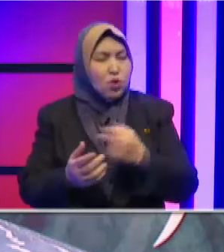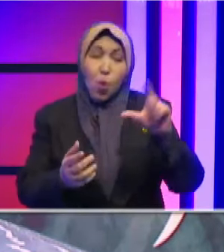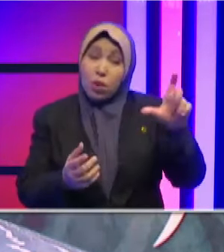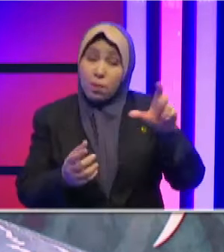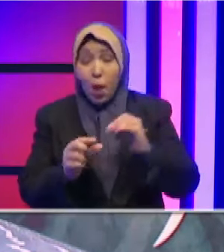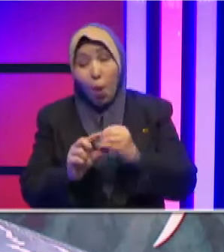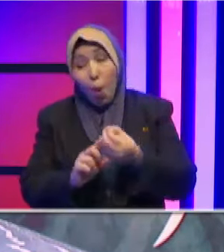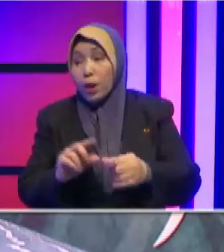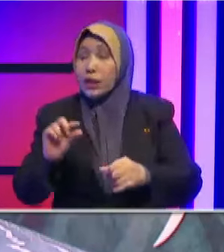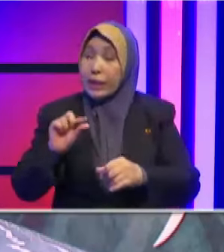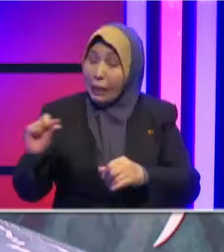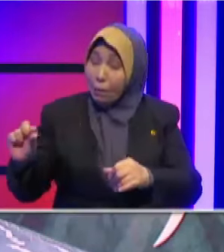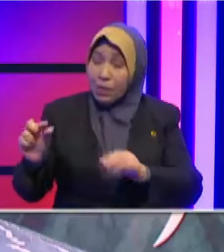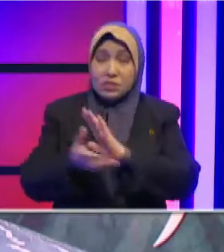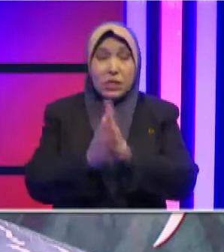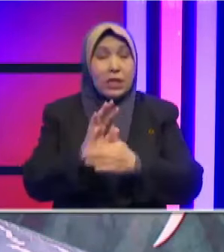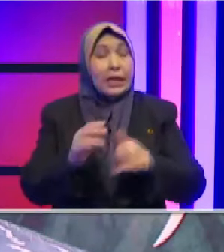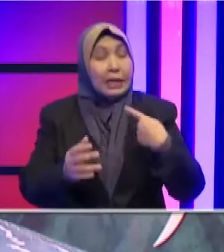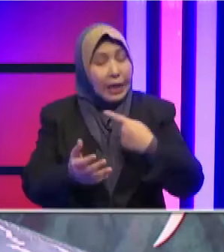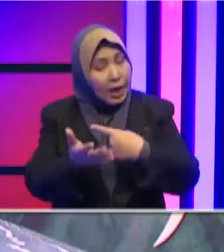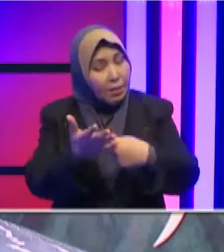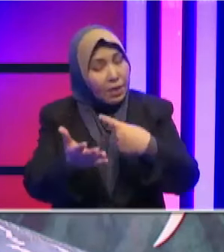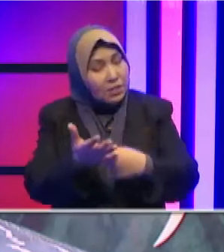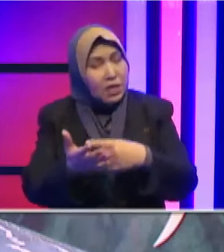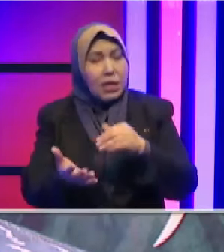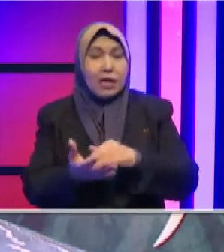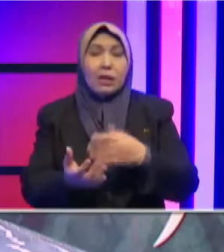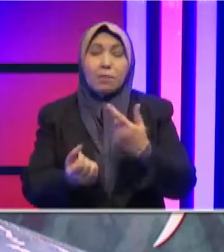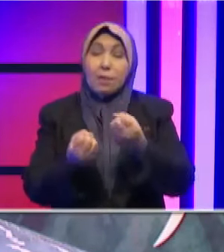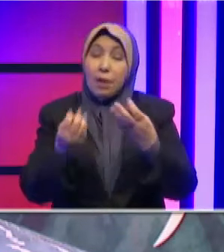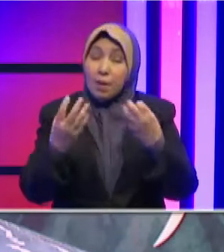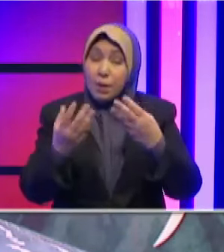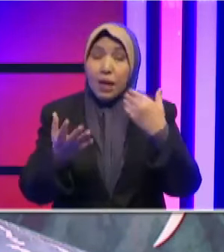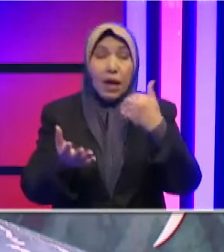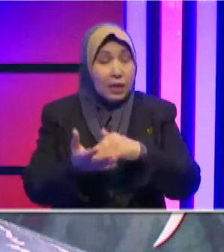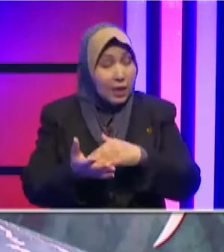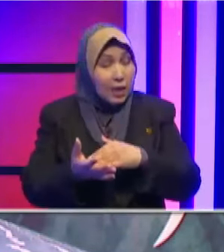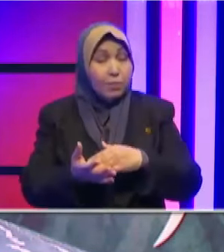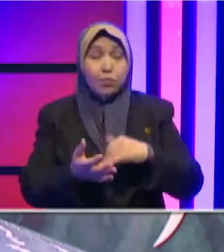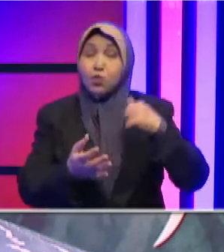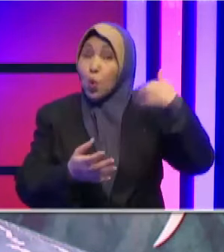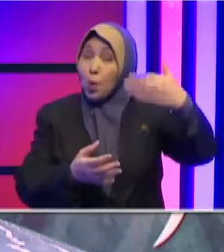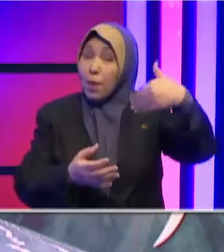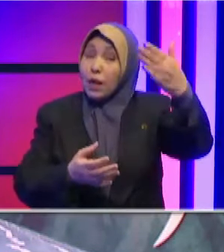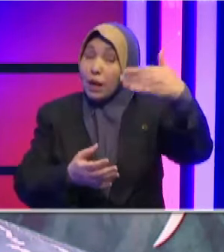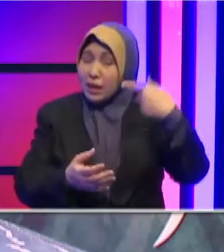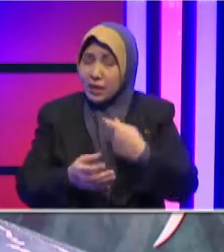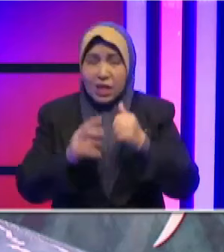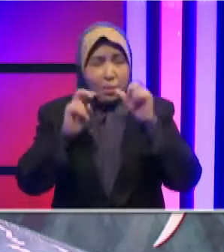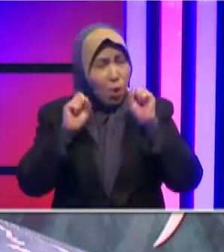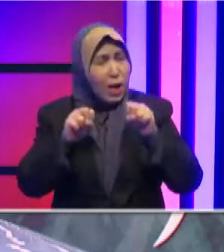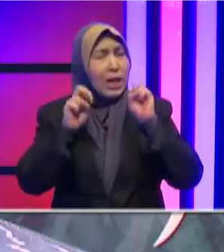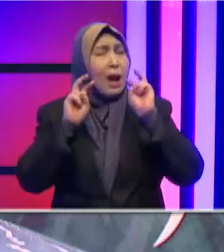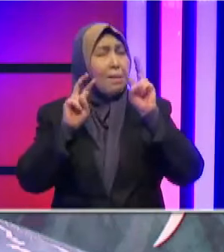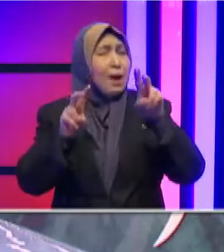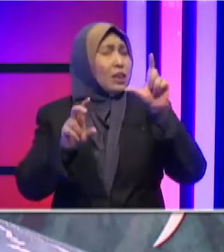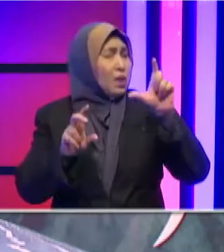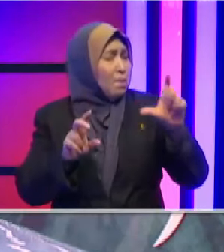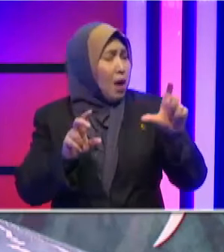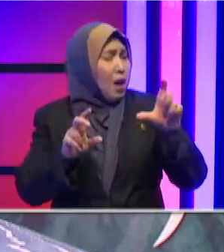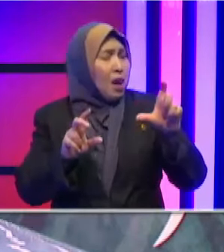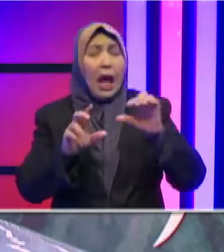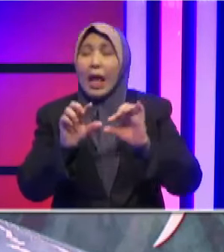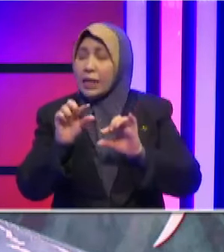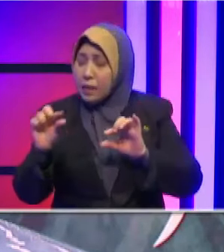ya kan kita bicarakan ada I pada BoBoiBoy episode sebelum ini sehingga yang akan datang supaya kita nampak bacaan tebal itu